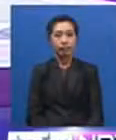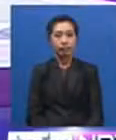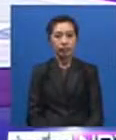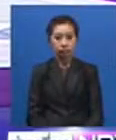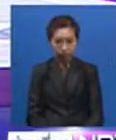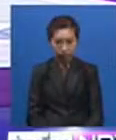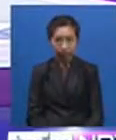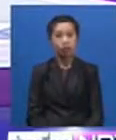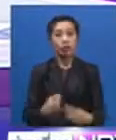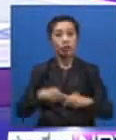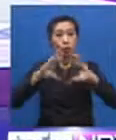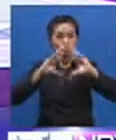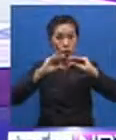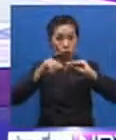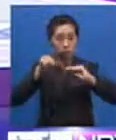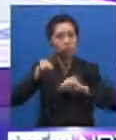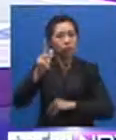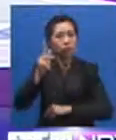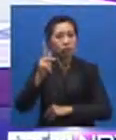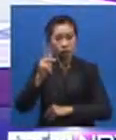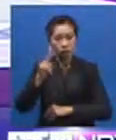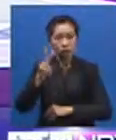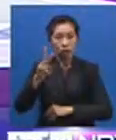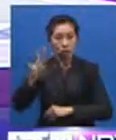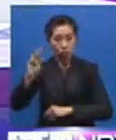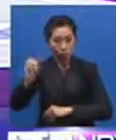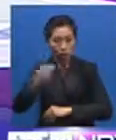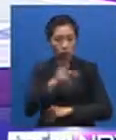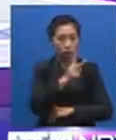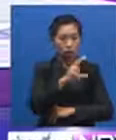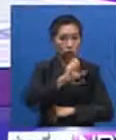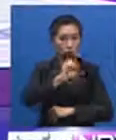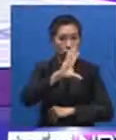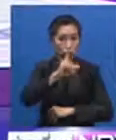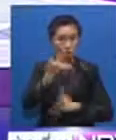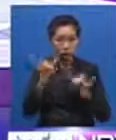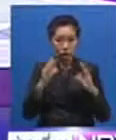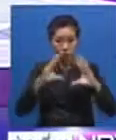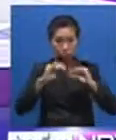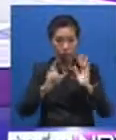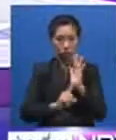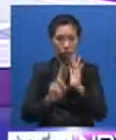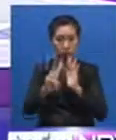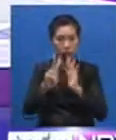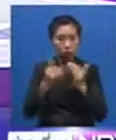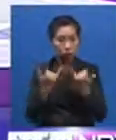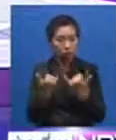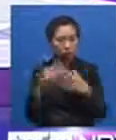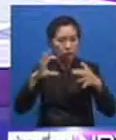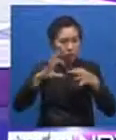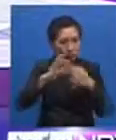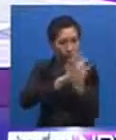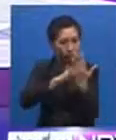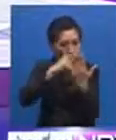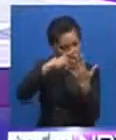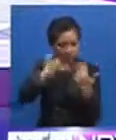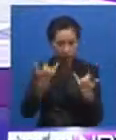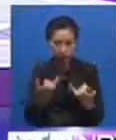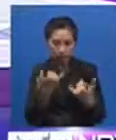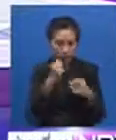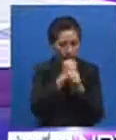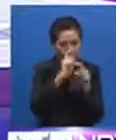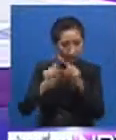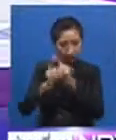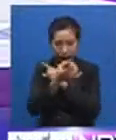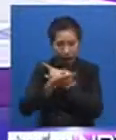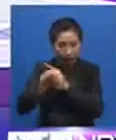ส่วนการประชุมระหว่างคณะรัฐมนตรีและคสช.ครั้งที่2วันนี้เป็นการติดตามความคืบหน้าของสถานการณ์ภายในประเทศพร้อมพิจารณ